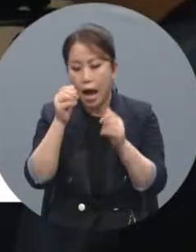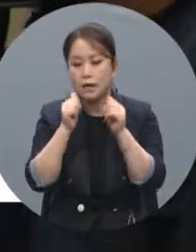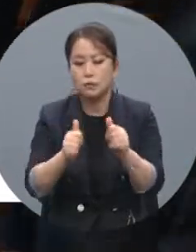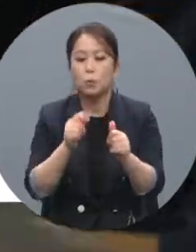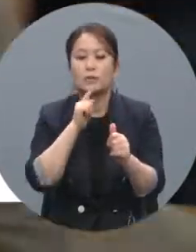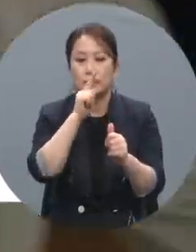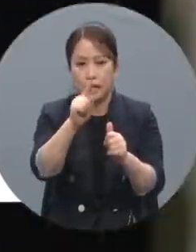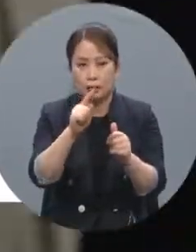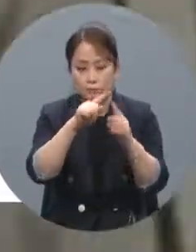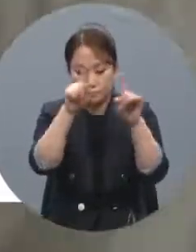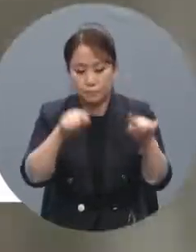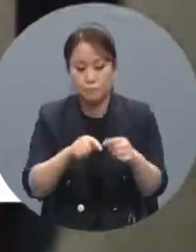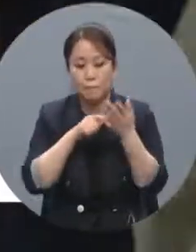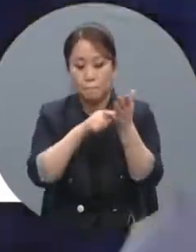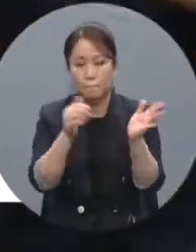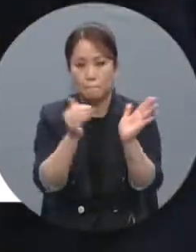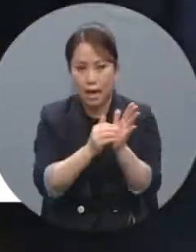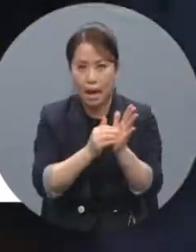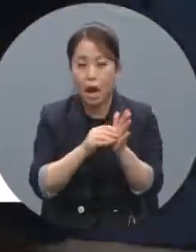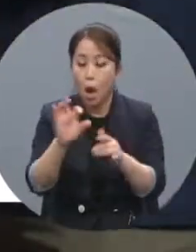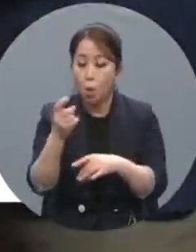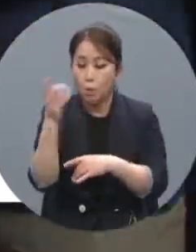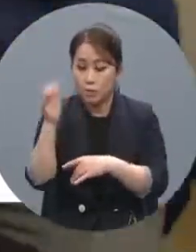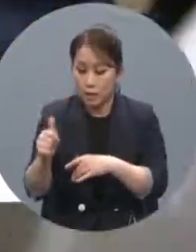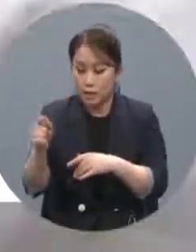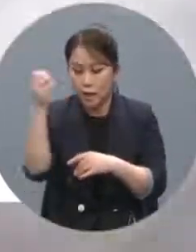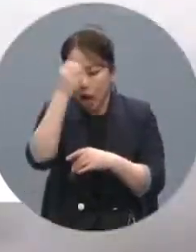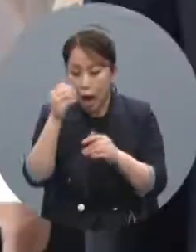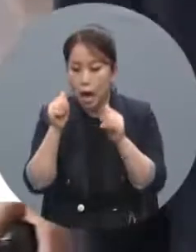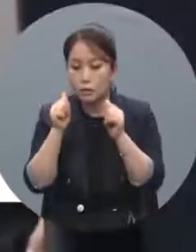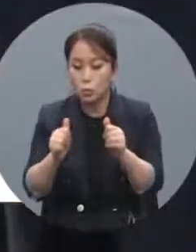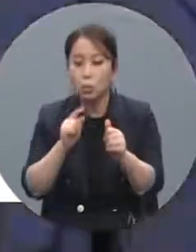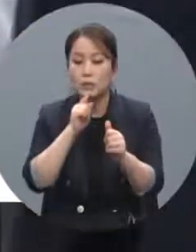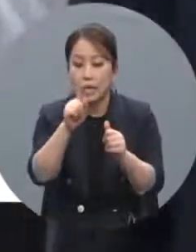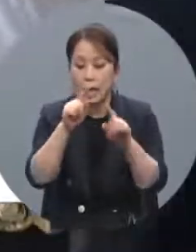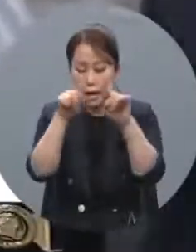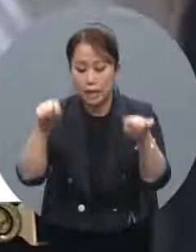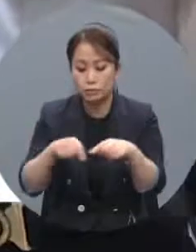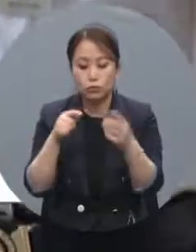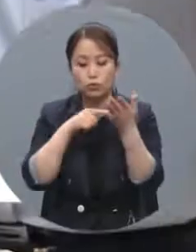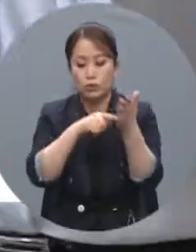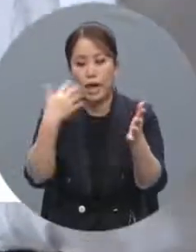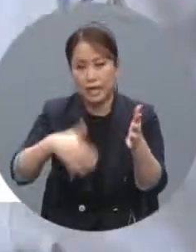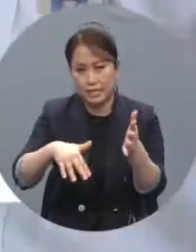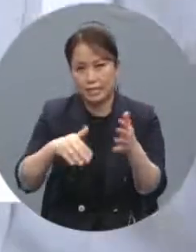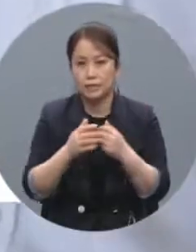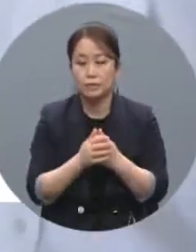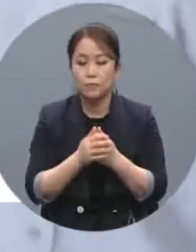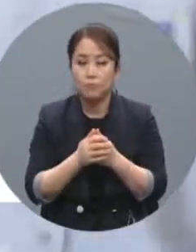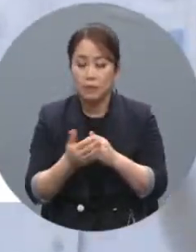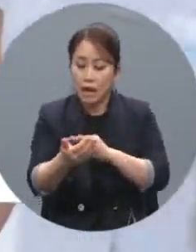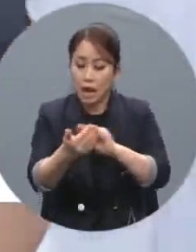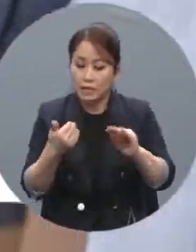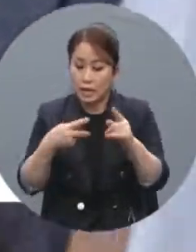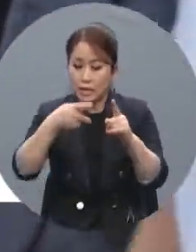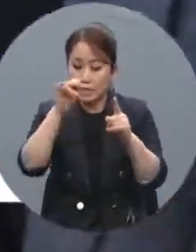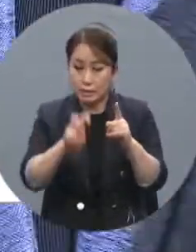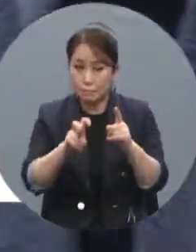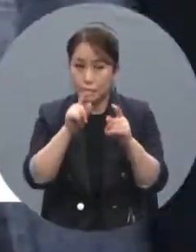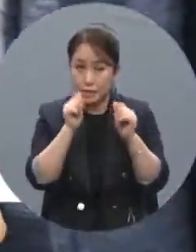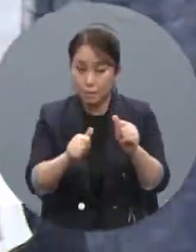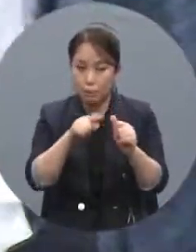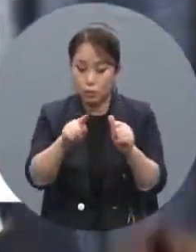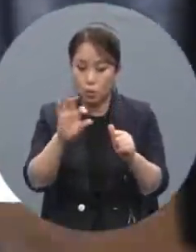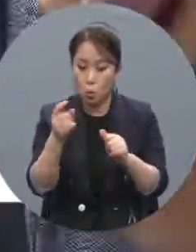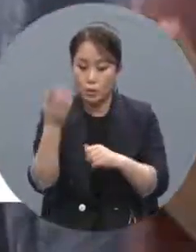법원에 제출했습니다. 오 전 시장 측은 아직 항소장을 제출하지 않은 것으로 알려졌습니다. 앞서 1심 재판부는 오